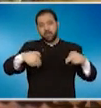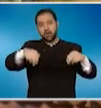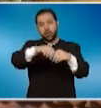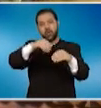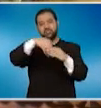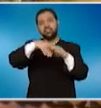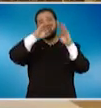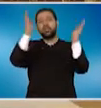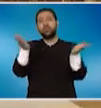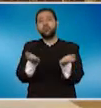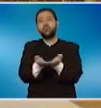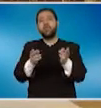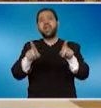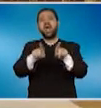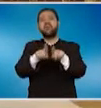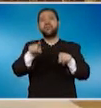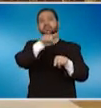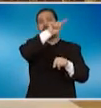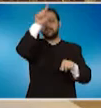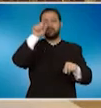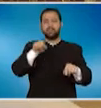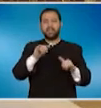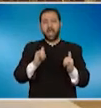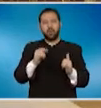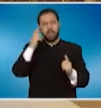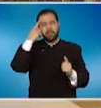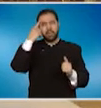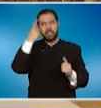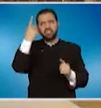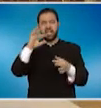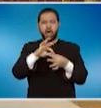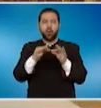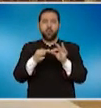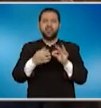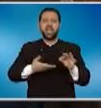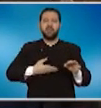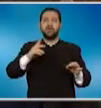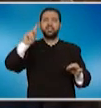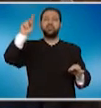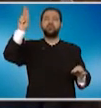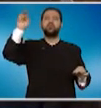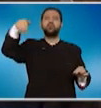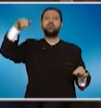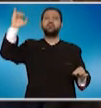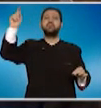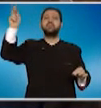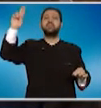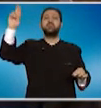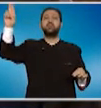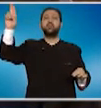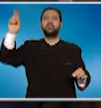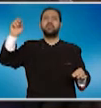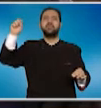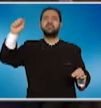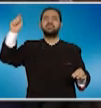lume? Îmi vine în minte un cuvânt al părintelui Dumitru Stăniloae, părintelui profesor Dumitru